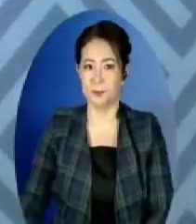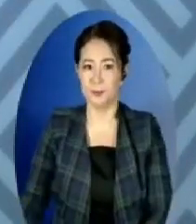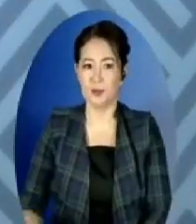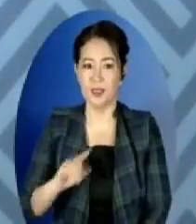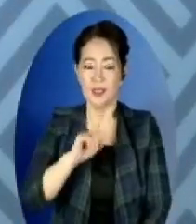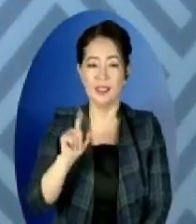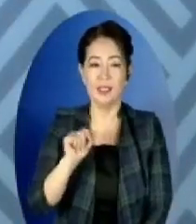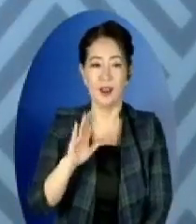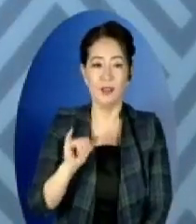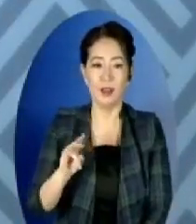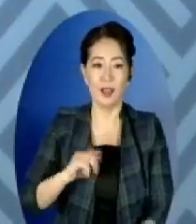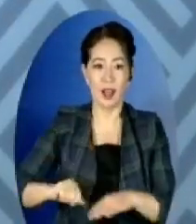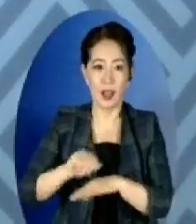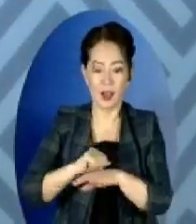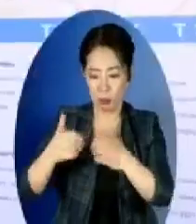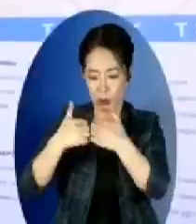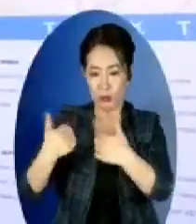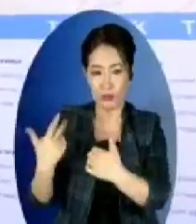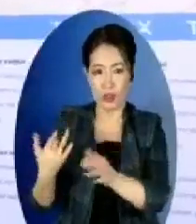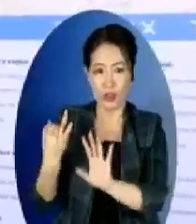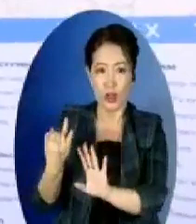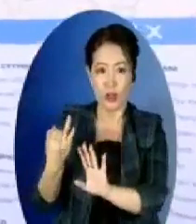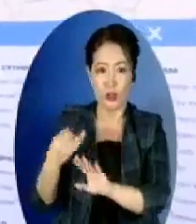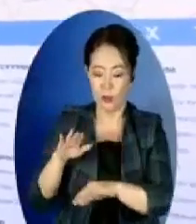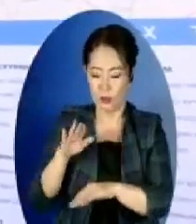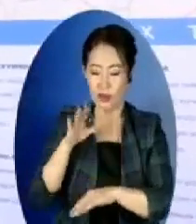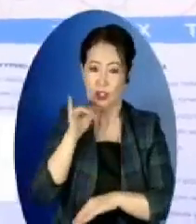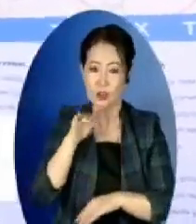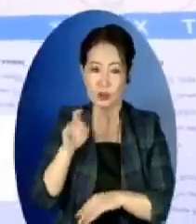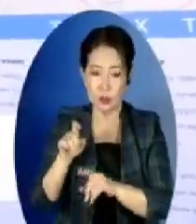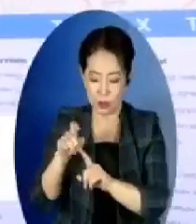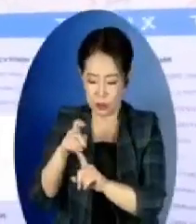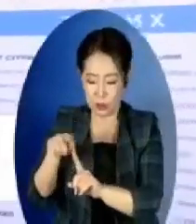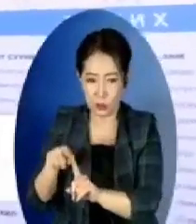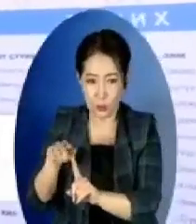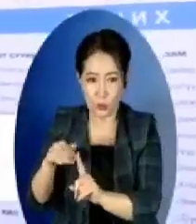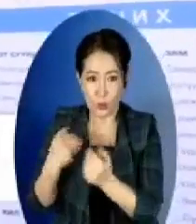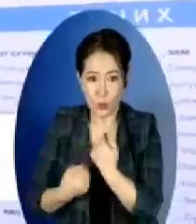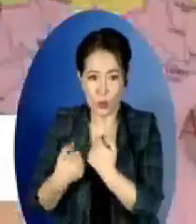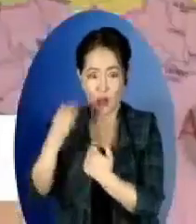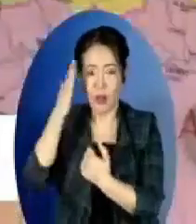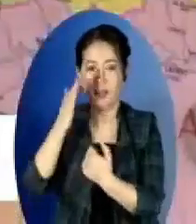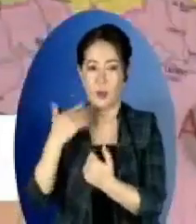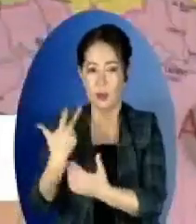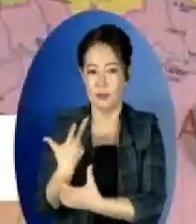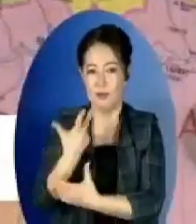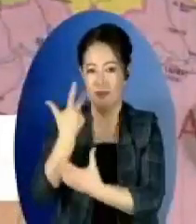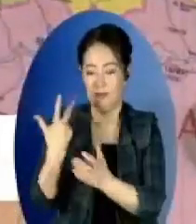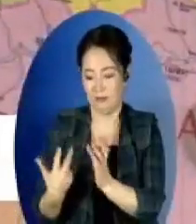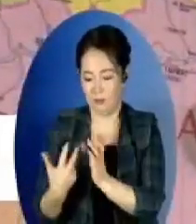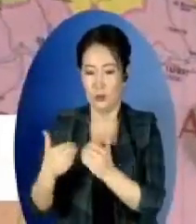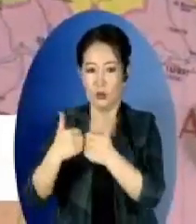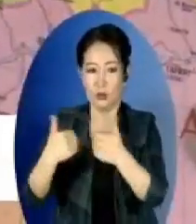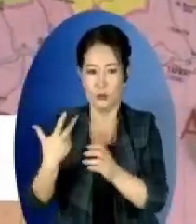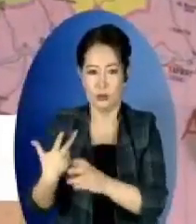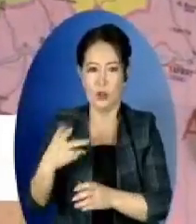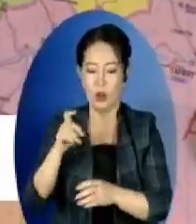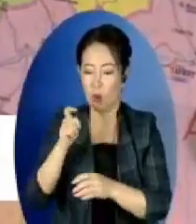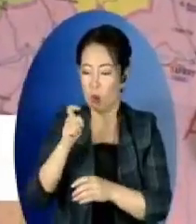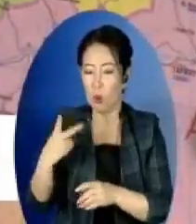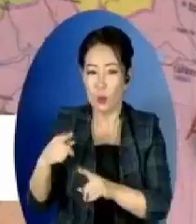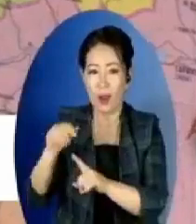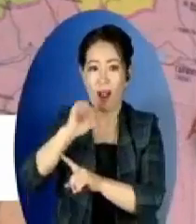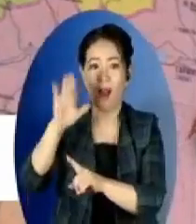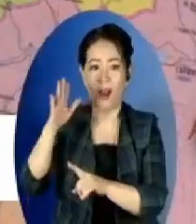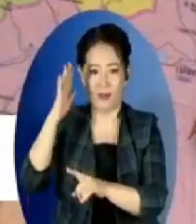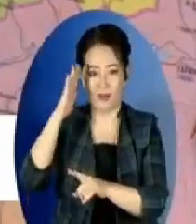Завхан аймагт тусгаарлаад байгаа тохиолдол нь 7 настай хүүхэд болон түүний аав ээж. Нэг гэр бүлийн 3 гишүүнийг тусгаарлаад байна. Хүүгийн аав Ирээн хотод амьдардаг,